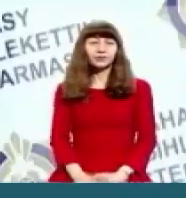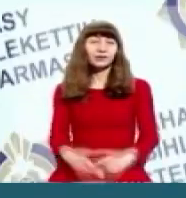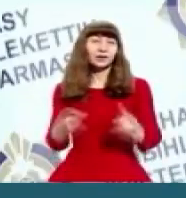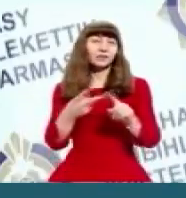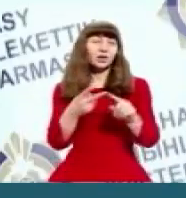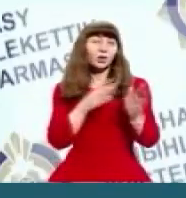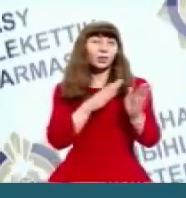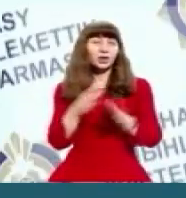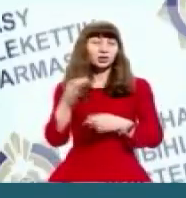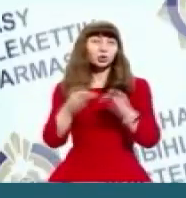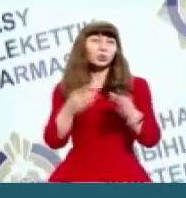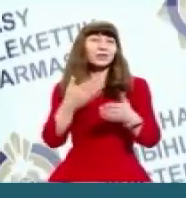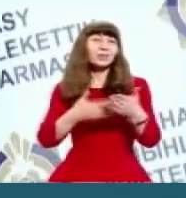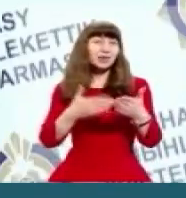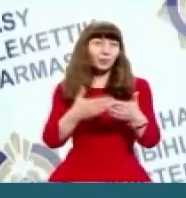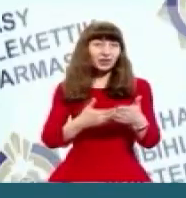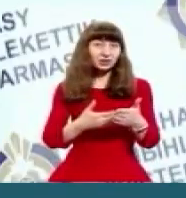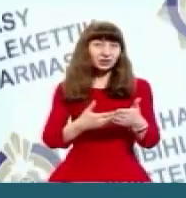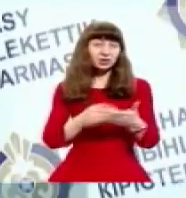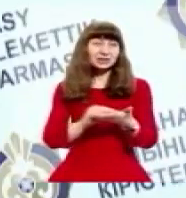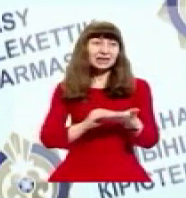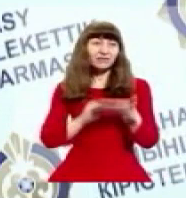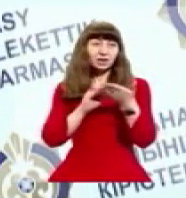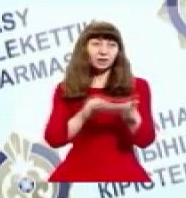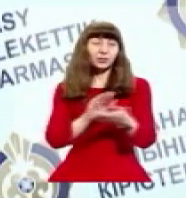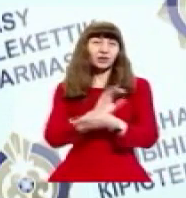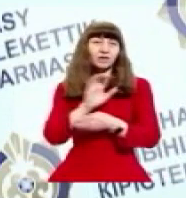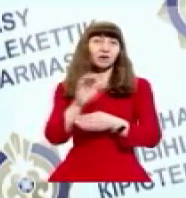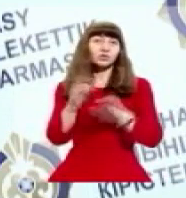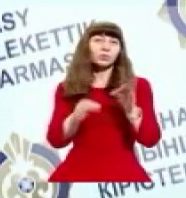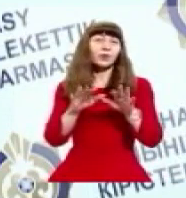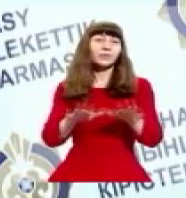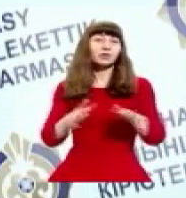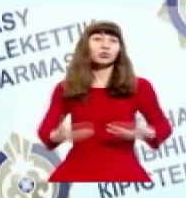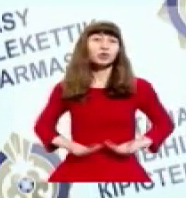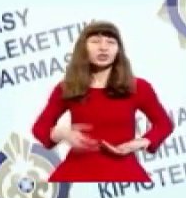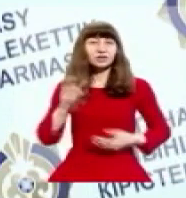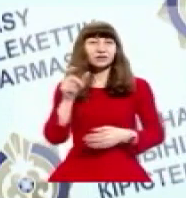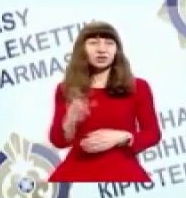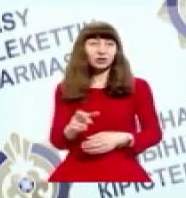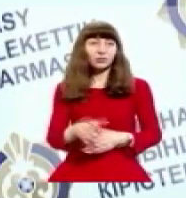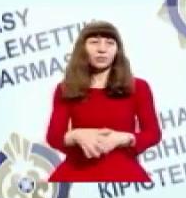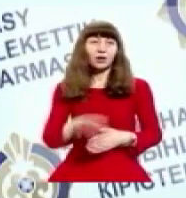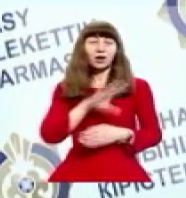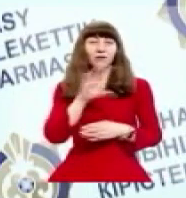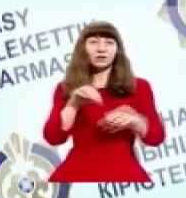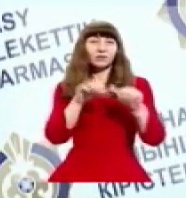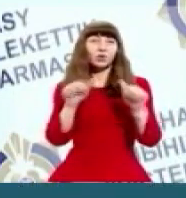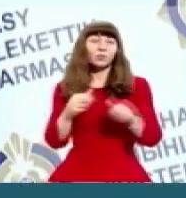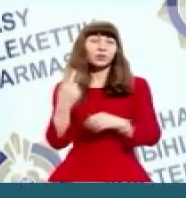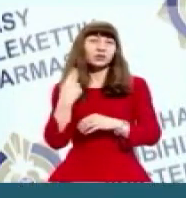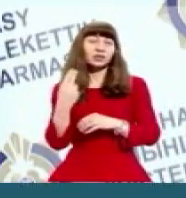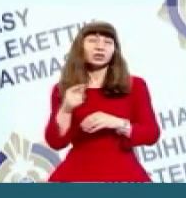Вторая процедура – это судебное банкротство. Заявление подается в суд по месту жительства должника. По всем видам долгов